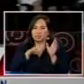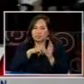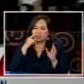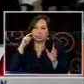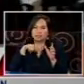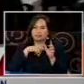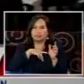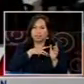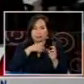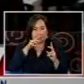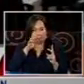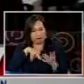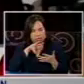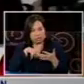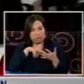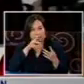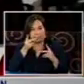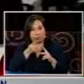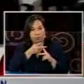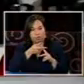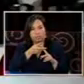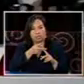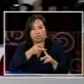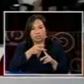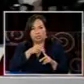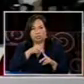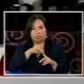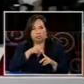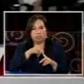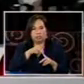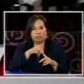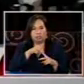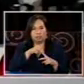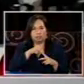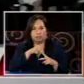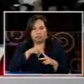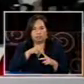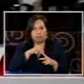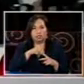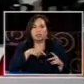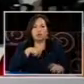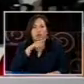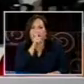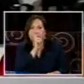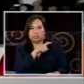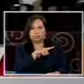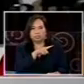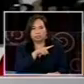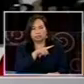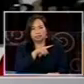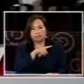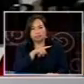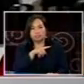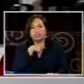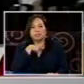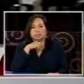aking pagkaunawa, dito ho lahat umiikot, no? Ngayon po, itatanong ko lamang, no?